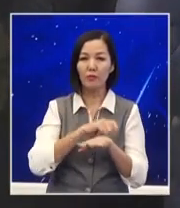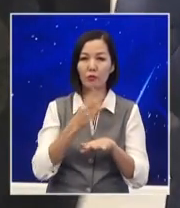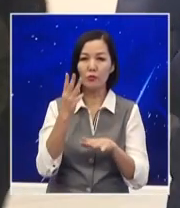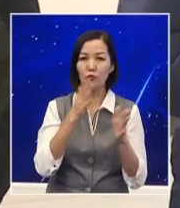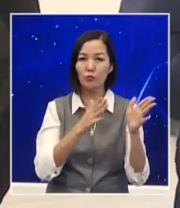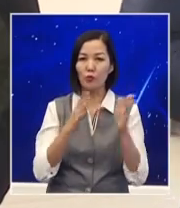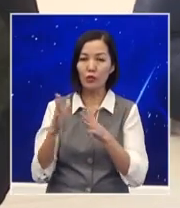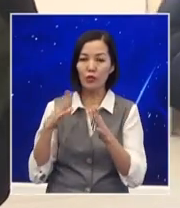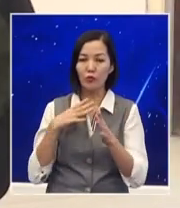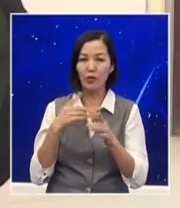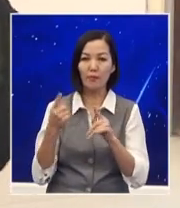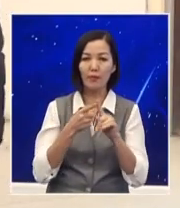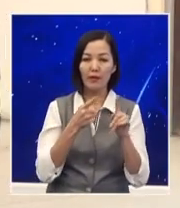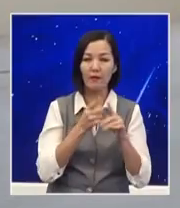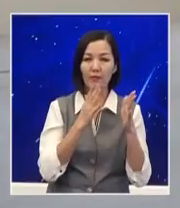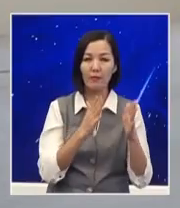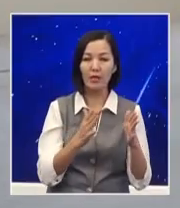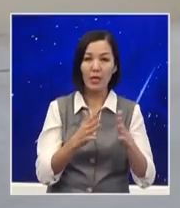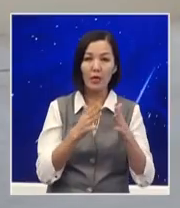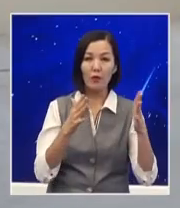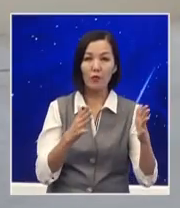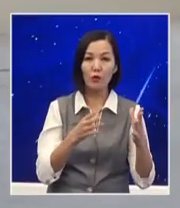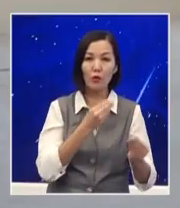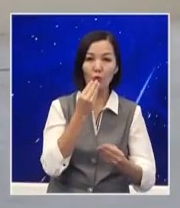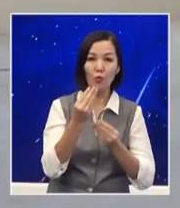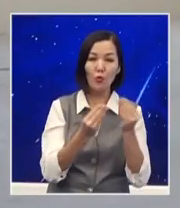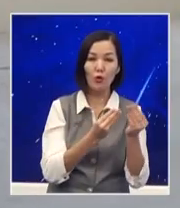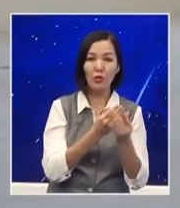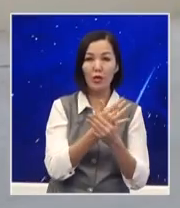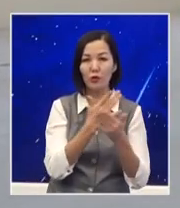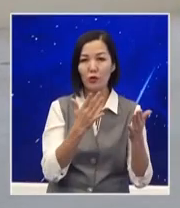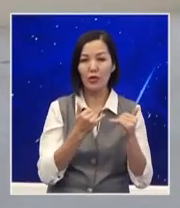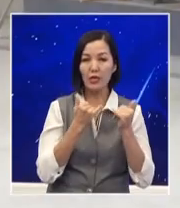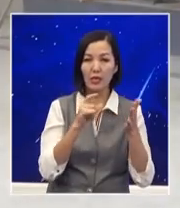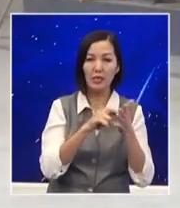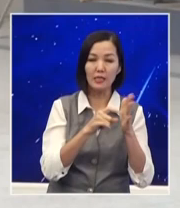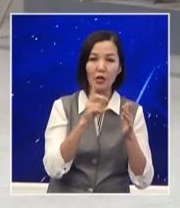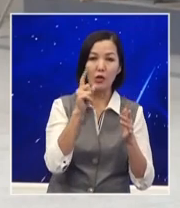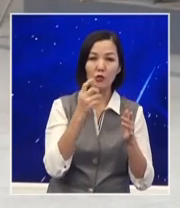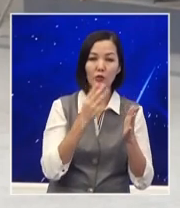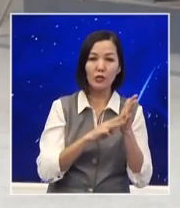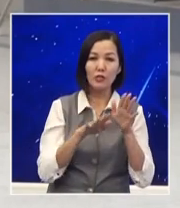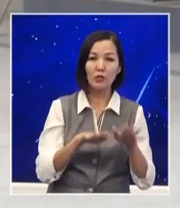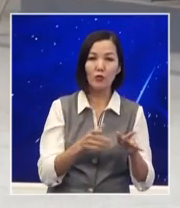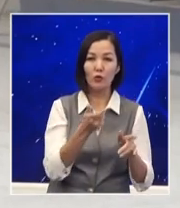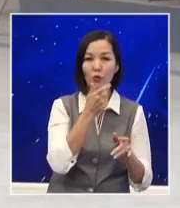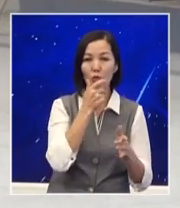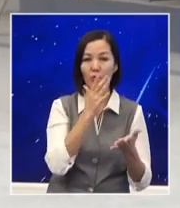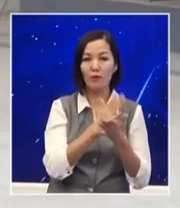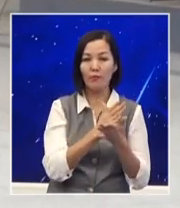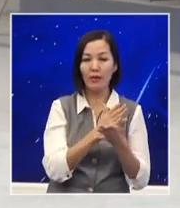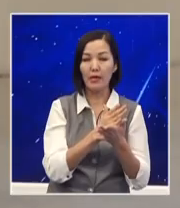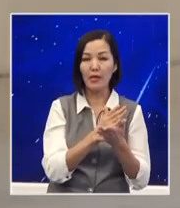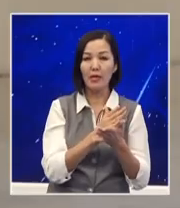бөліктен тұрады. Оның алғашқысы әрі ең үлкені ойын түрлеріне арналған зәулім зал, 180 орындықты көрермендерге